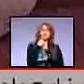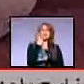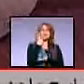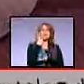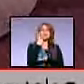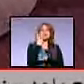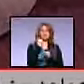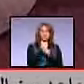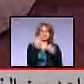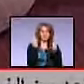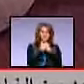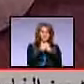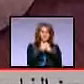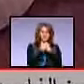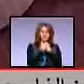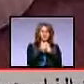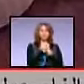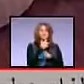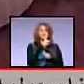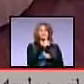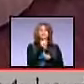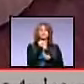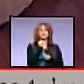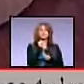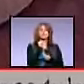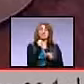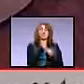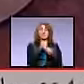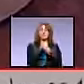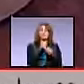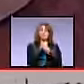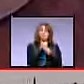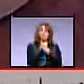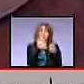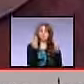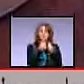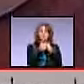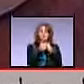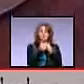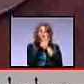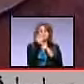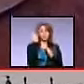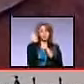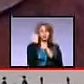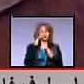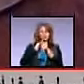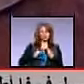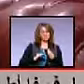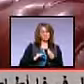مشاكل. هو عمل مع الأستاذ محمد أفلام كتيرة، عملوا أفلام كبيرة جدا وكتيرة جدا حوالي 17